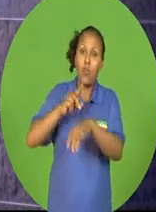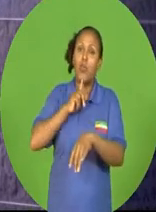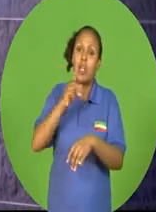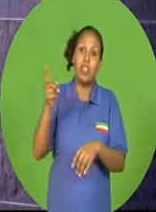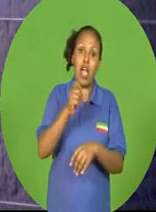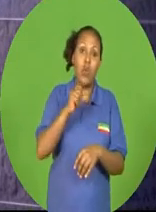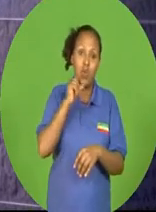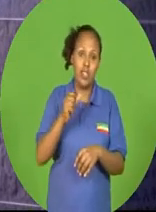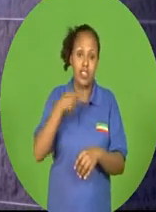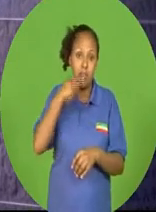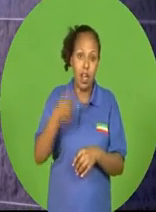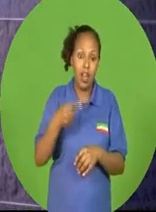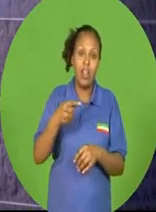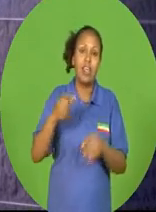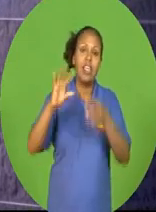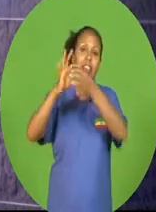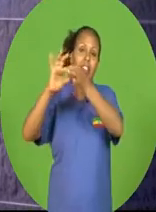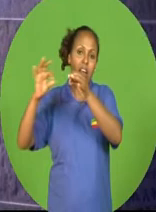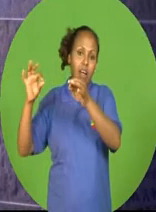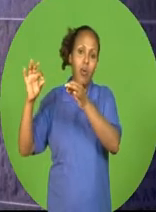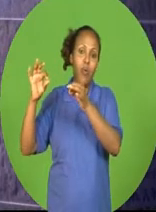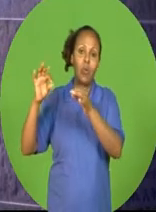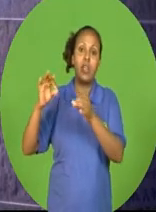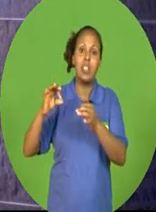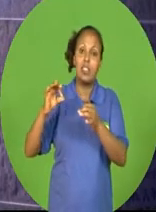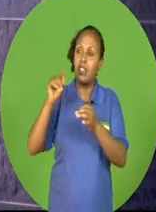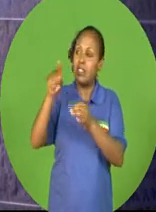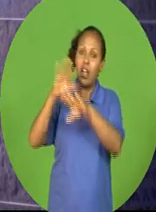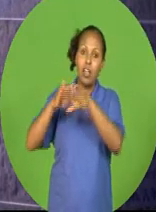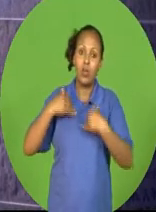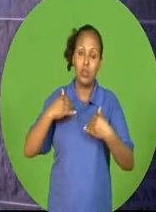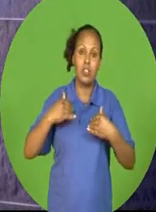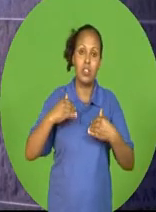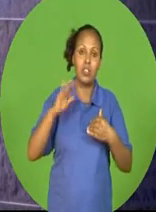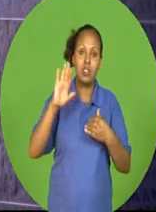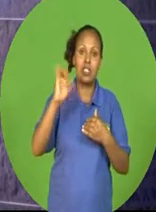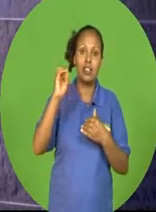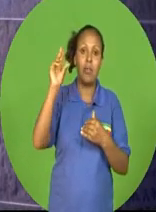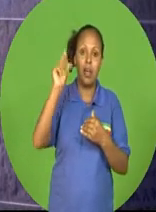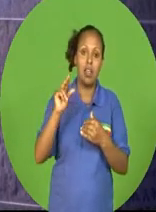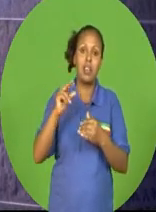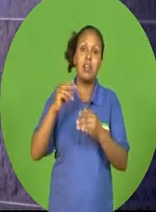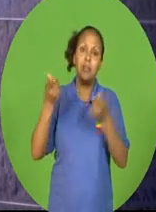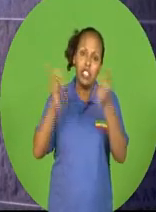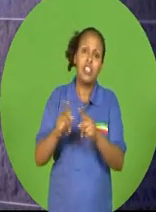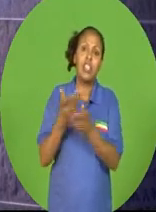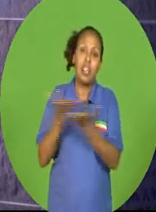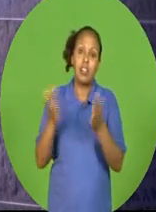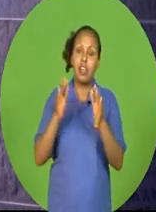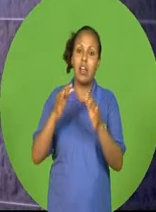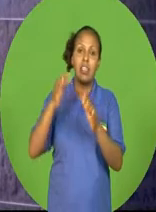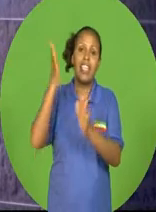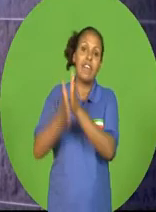እውነት ያልሆነ ስንል የተተረከው የገጸ ባህሪያት ህይወት በተጠቀሰው መቼት በእርግጥም